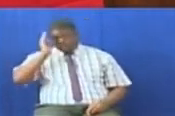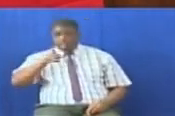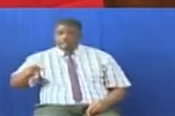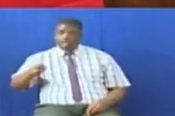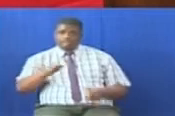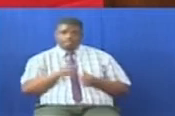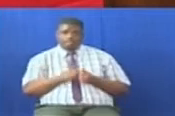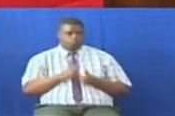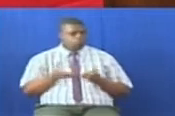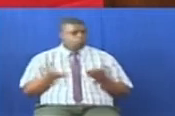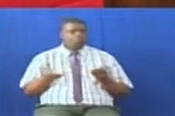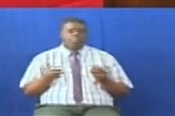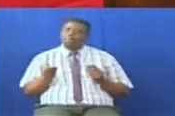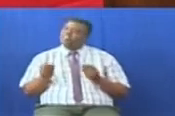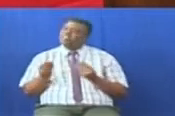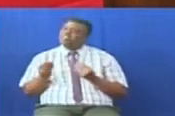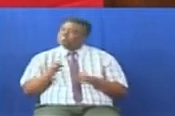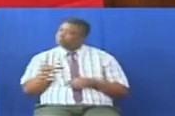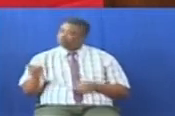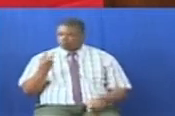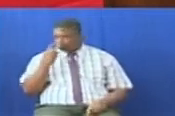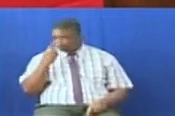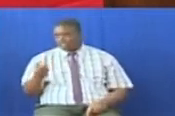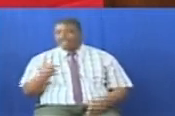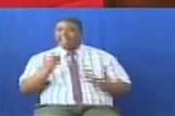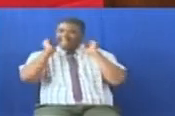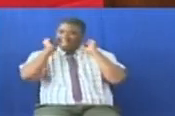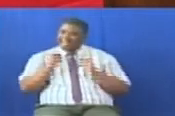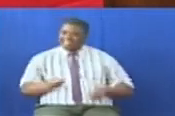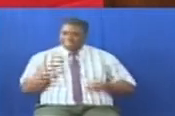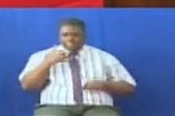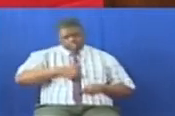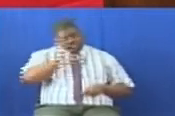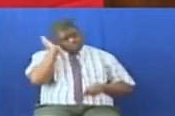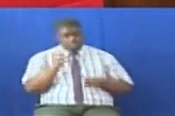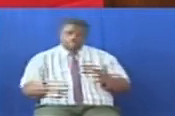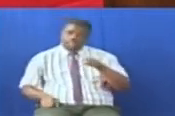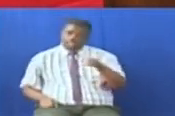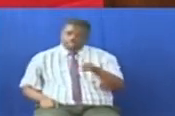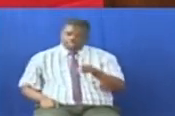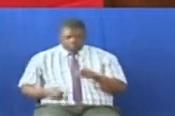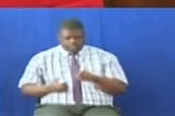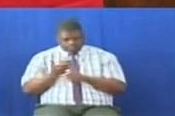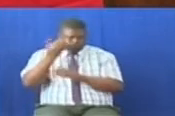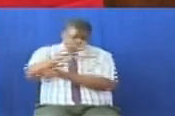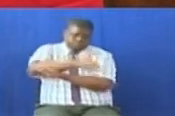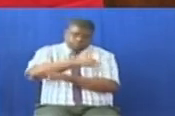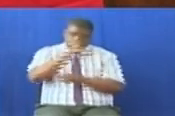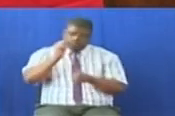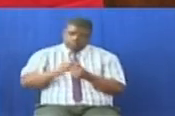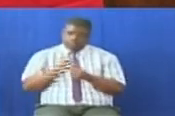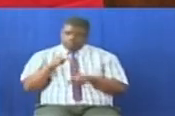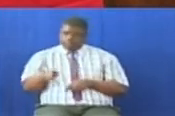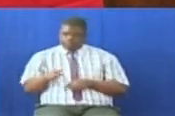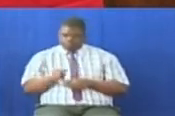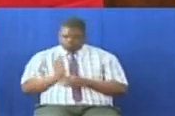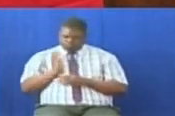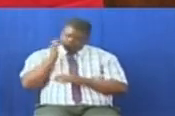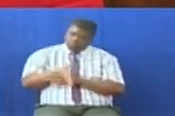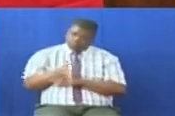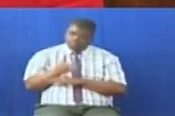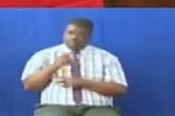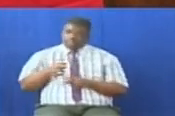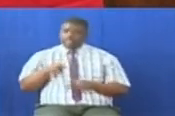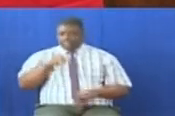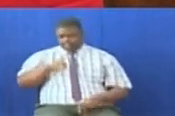jambo jepesi tunalohitaji kulitazama tu, ni lazima sana serikali iweze kuingilia jambo hili ili MSD